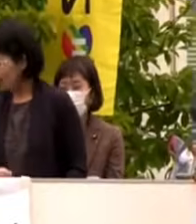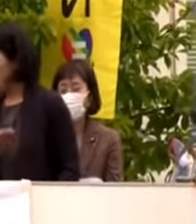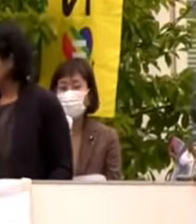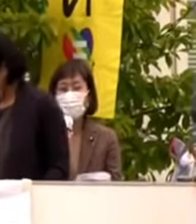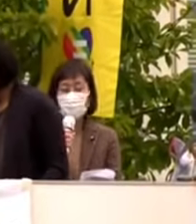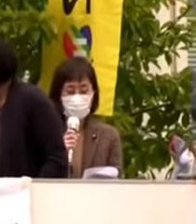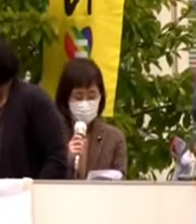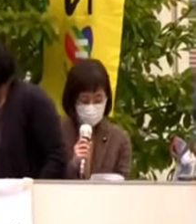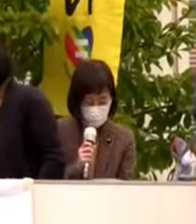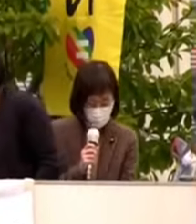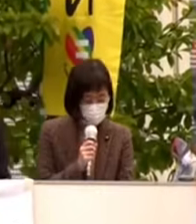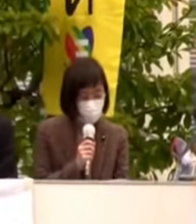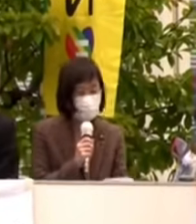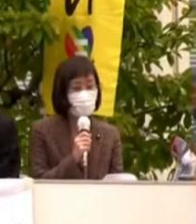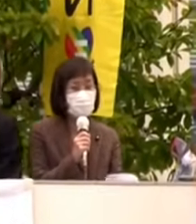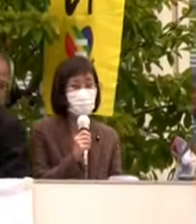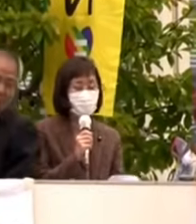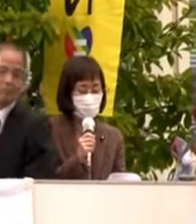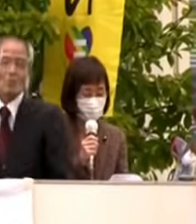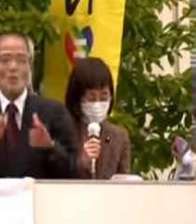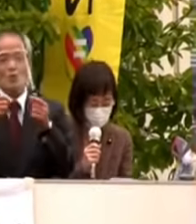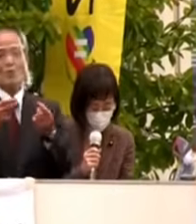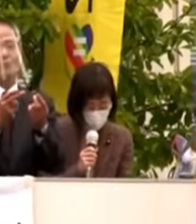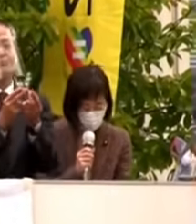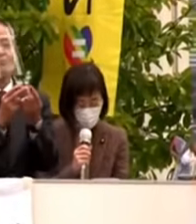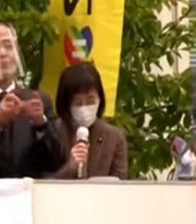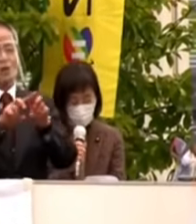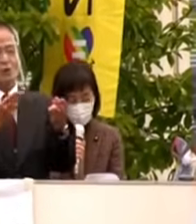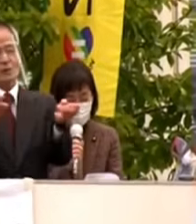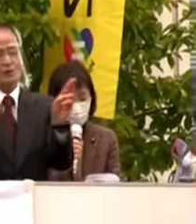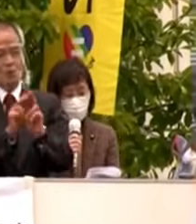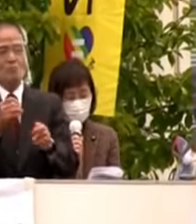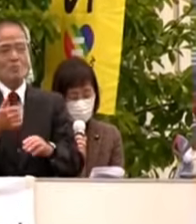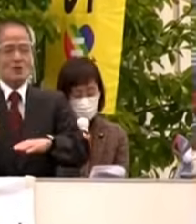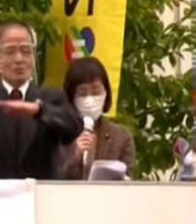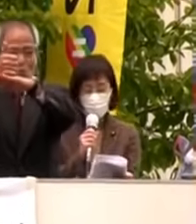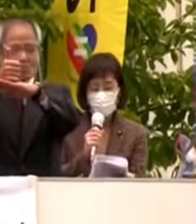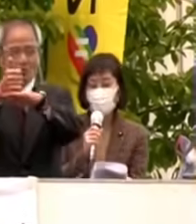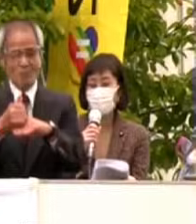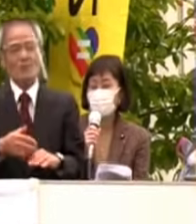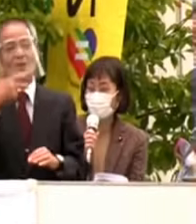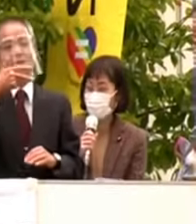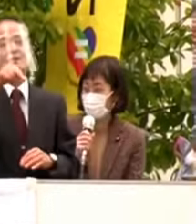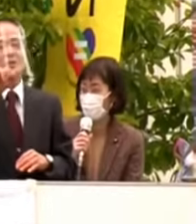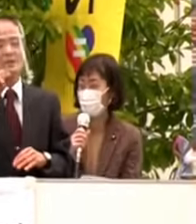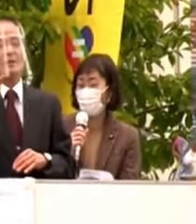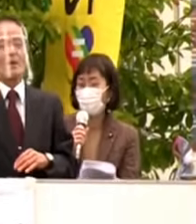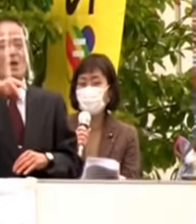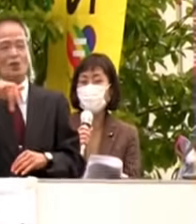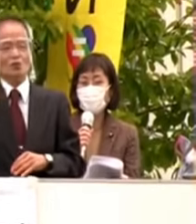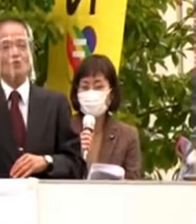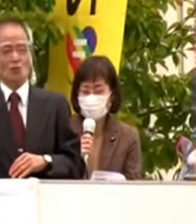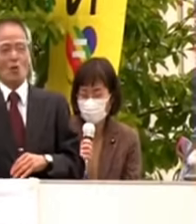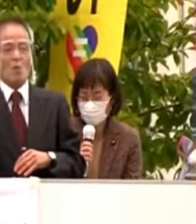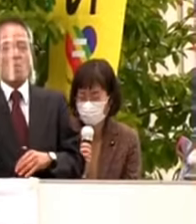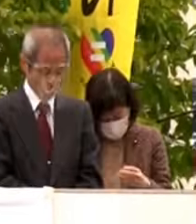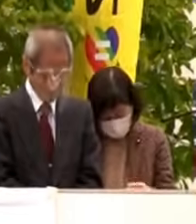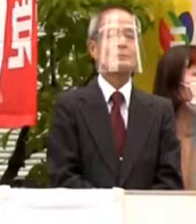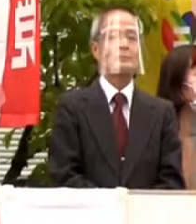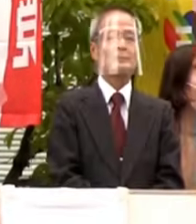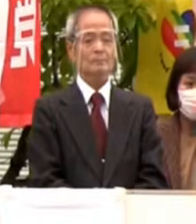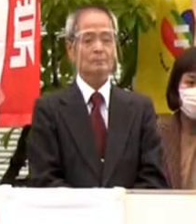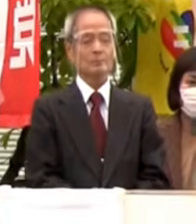最後の弁士、日本共産党委員長、C. 和夫 前衆議院議員をご紹介いたします